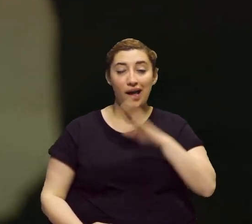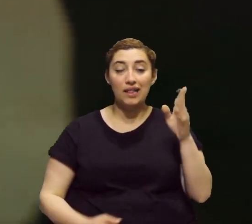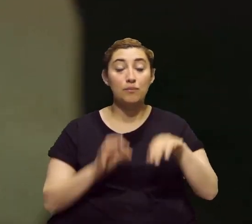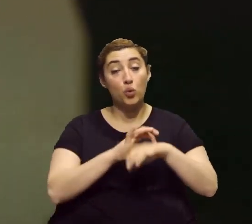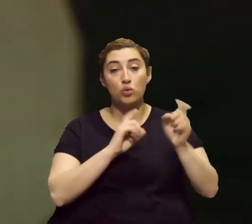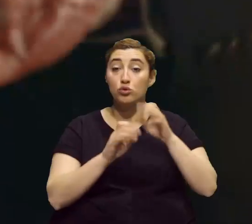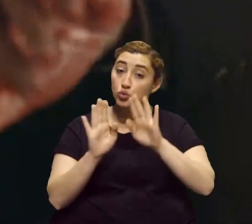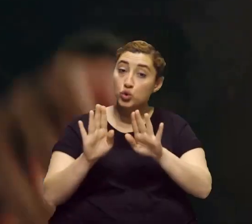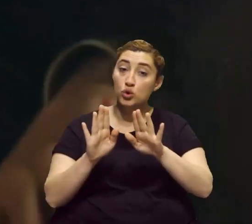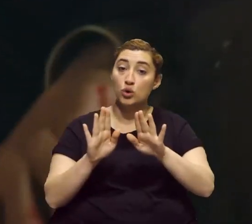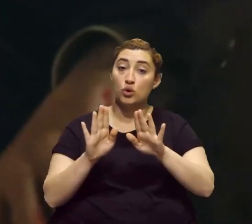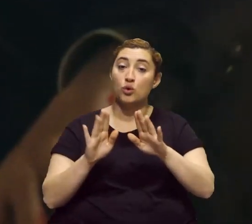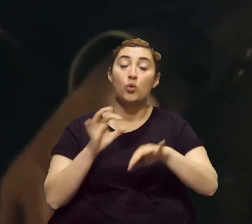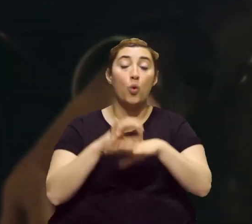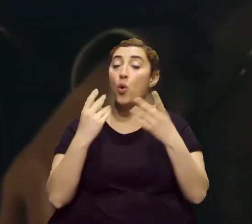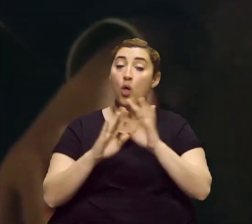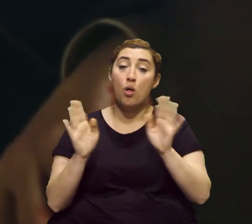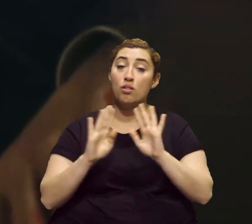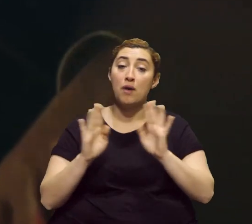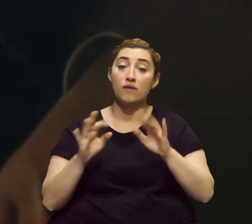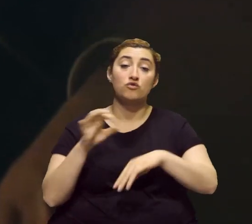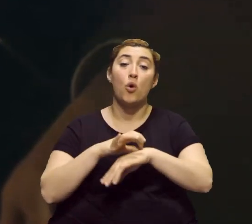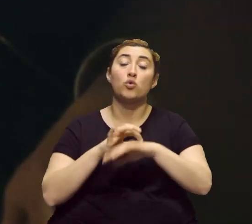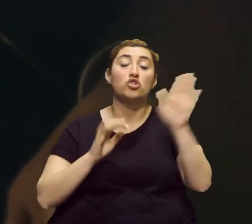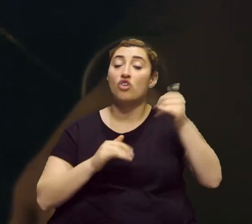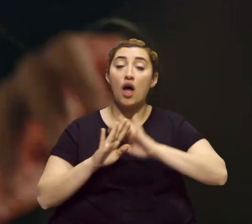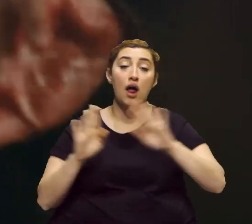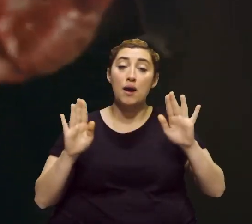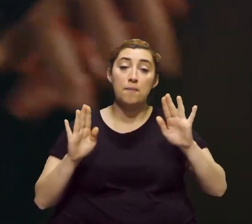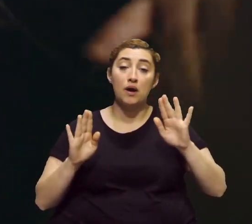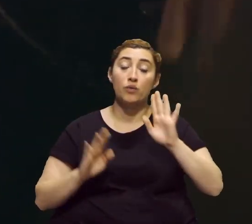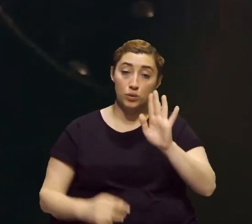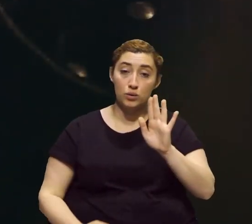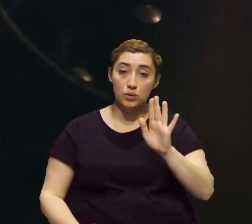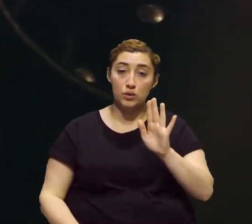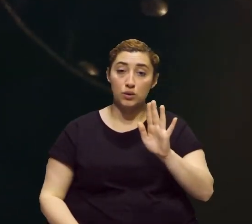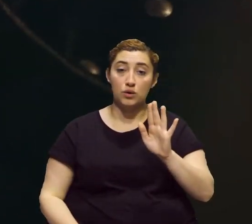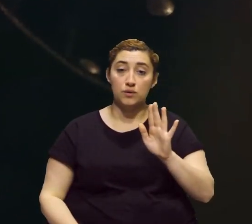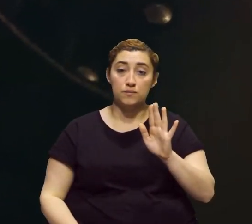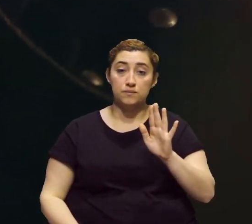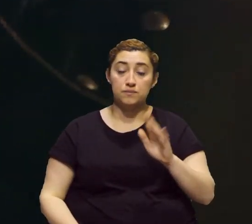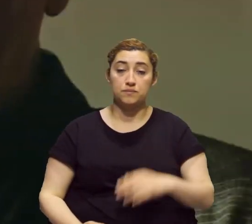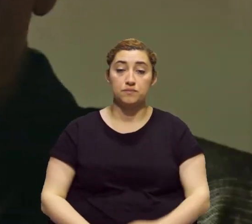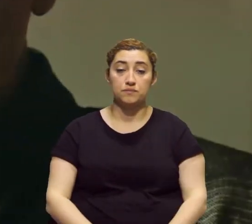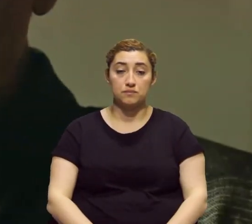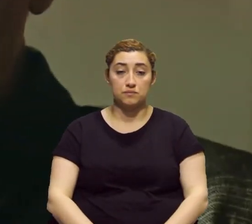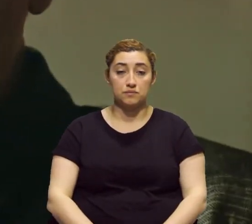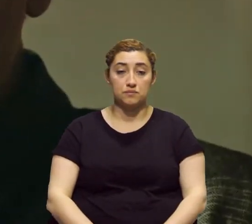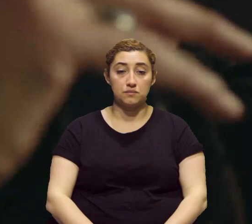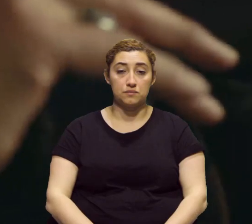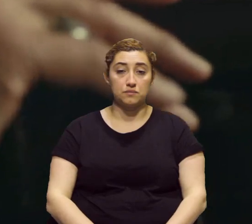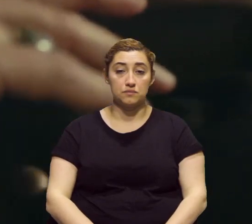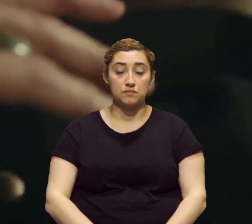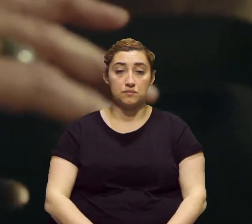bir hekim bulayım. Dur. Hekim olmaz. Hekim çağırmayın. Uzun ceketinin cebinden altın çıkardı.